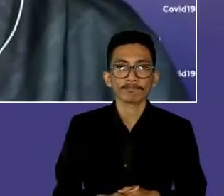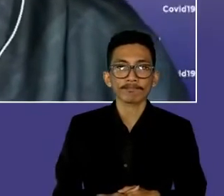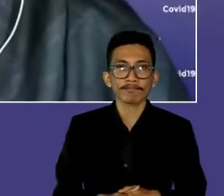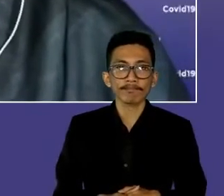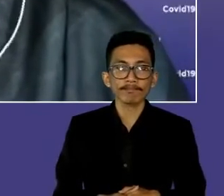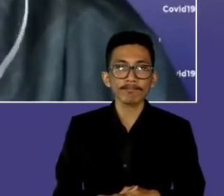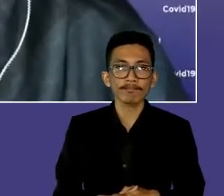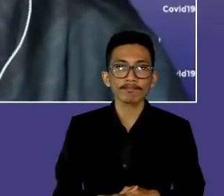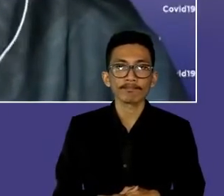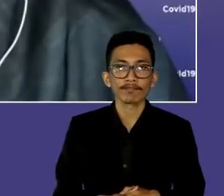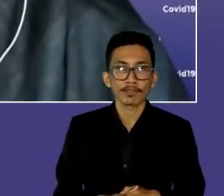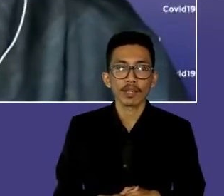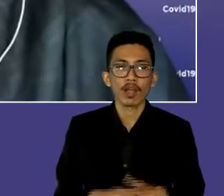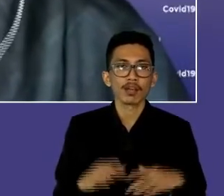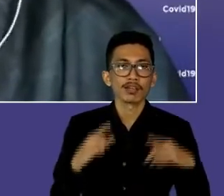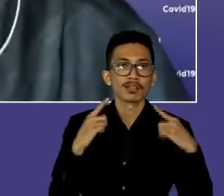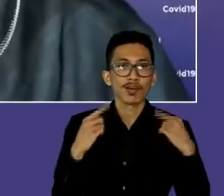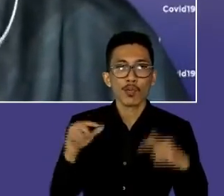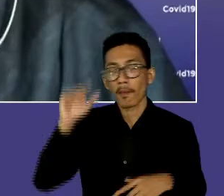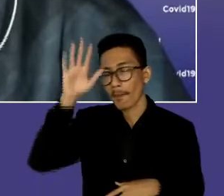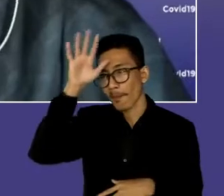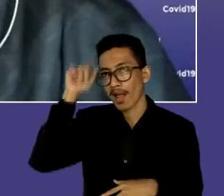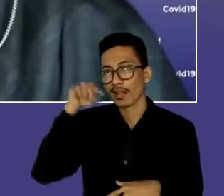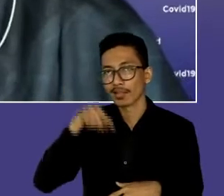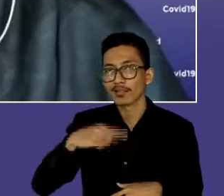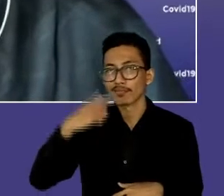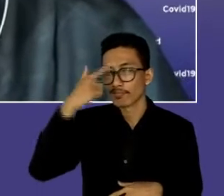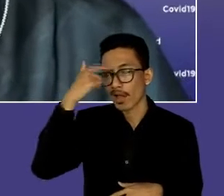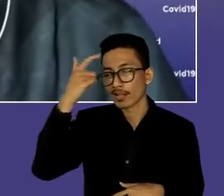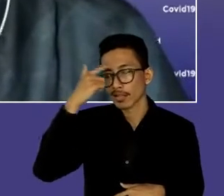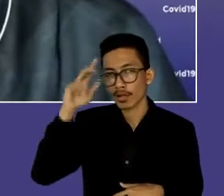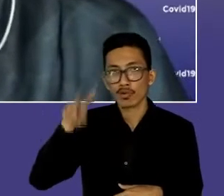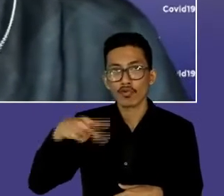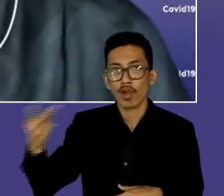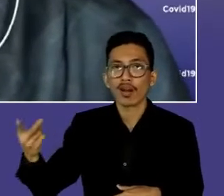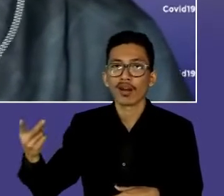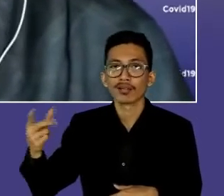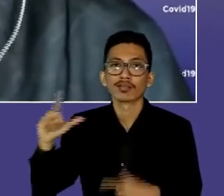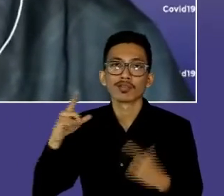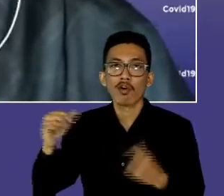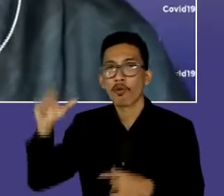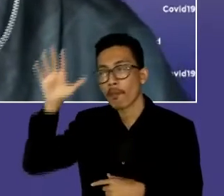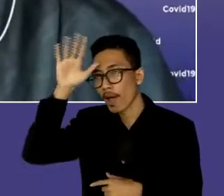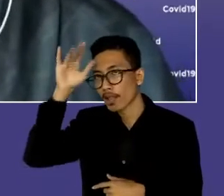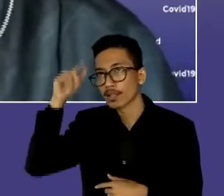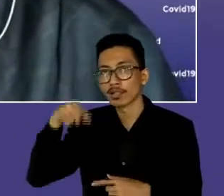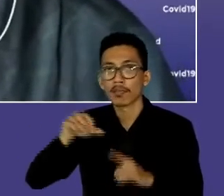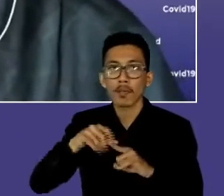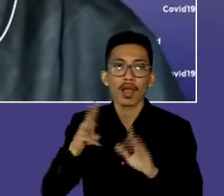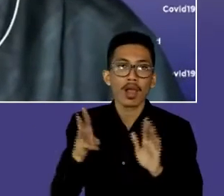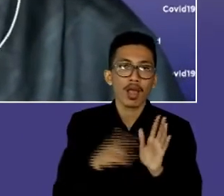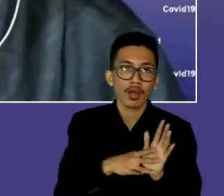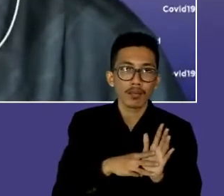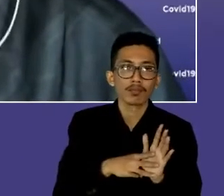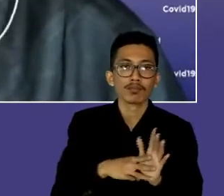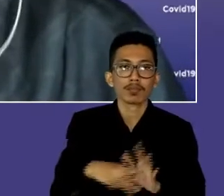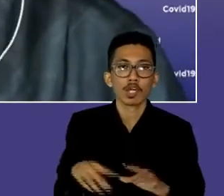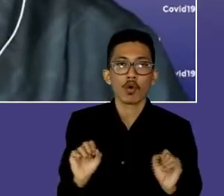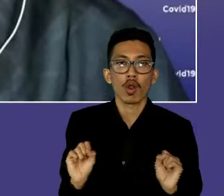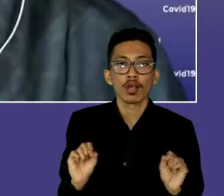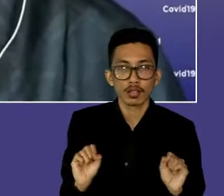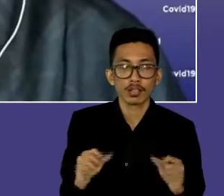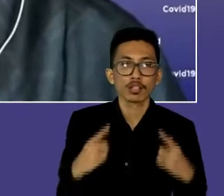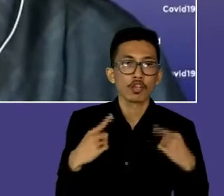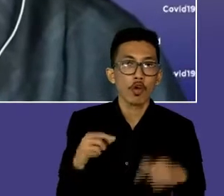di Jawa Bali ini jadi pembelajaran nih di luar, untuk di luar Jawa Bali. Kan PPKM-nya ini daruratnya itu terutama di Jawa Bali.